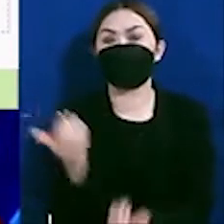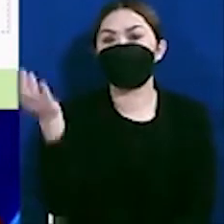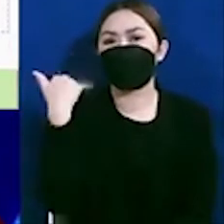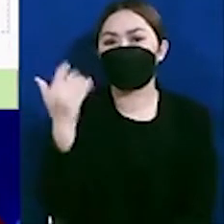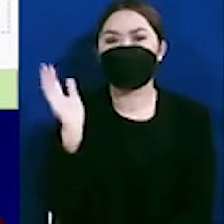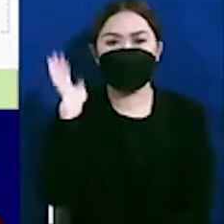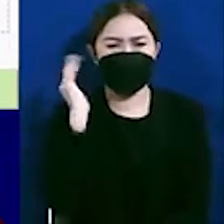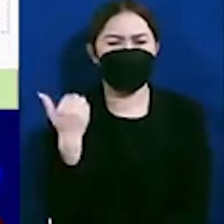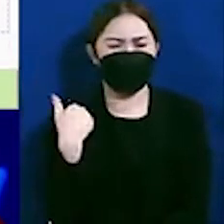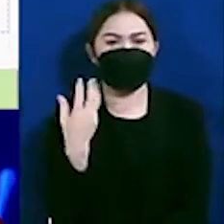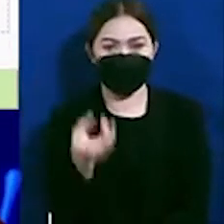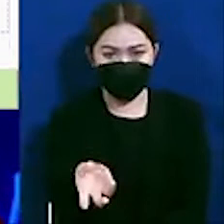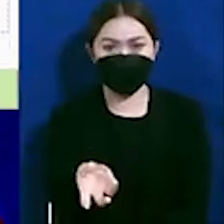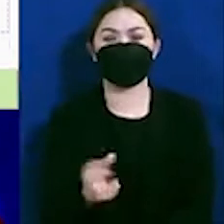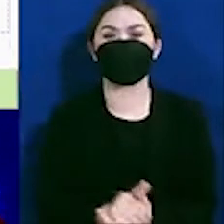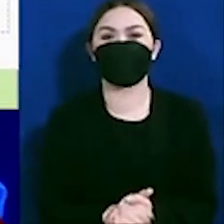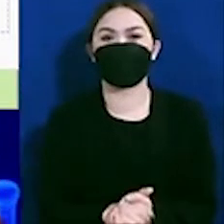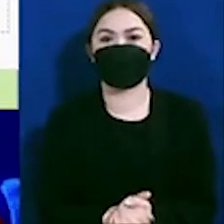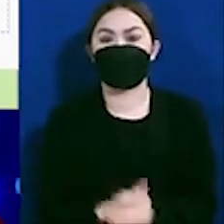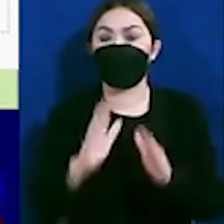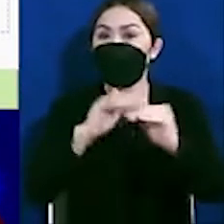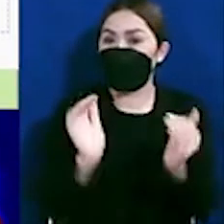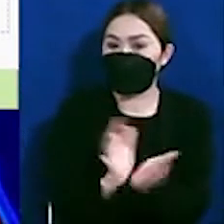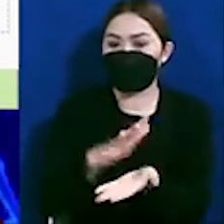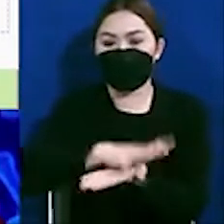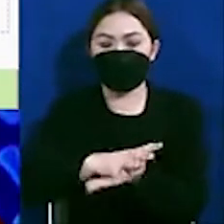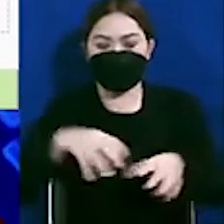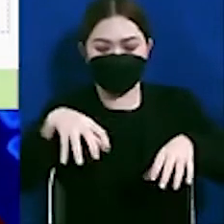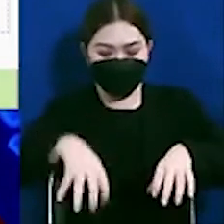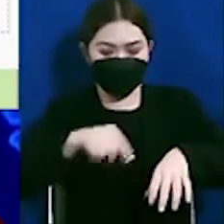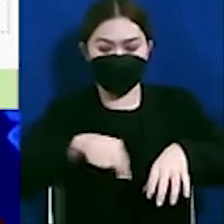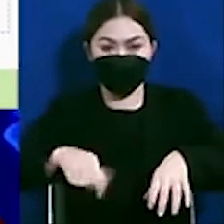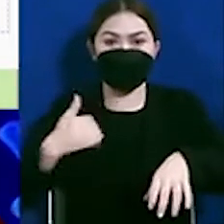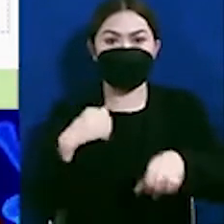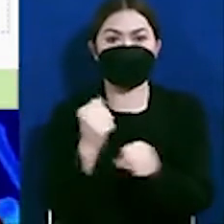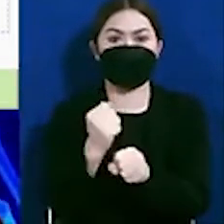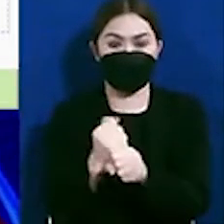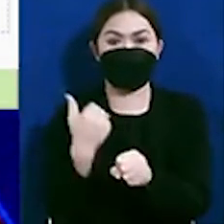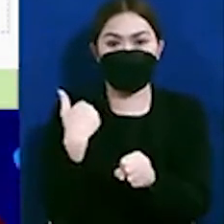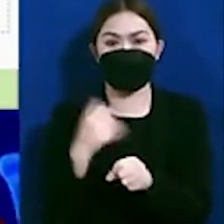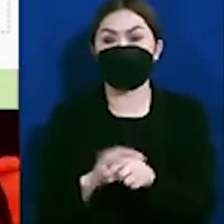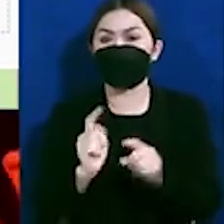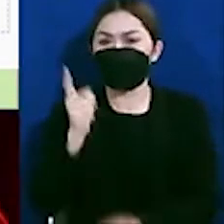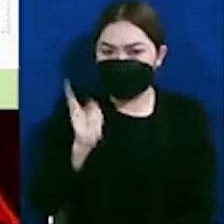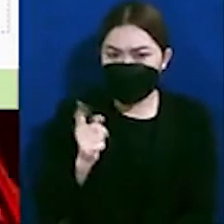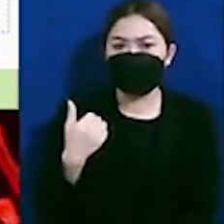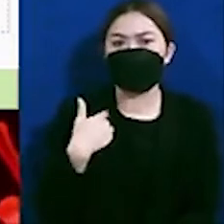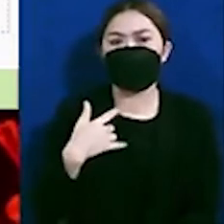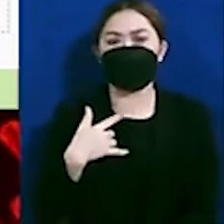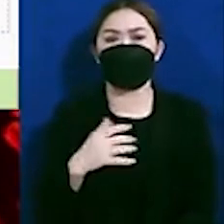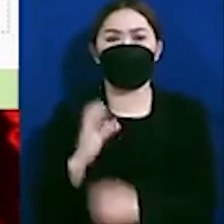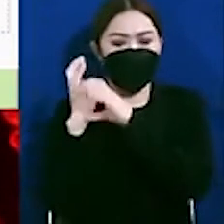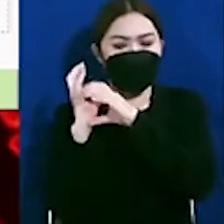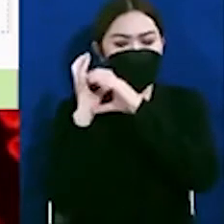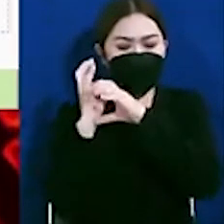ลืมนำเรียนไปส่วนว่าไม่เฉพาะวัดหรือโรงเรียนนะครับที่ทำเรื่องคอมพิวเตอร์ไอโซเลชั่นจริงๆเป็นแคมป์คนงาน